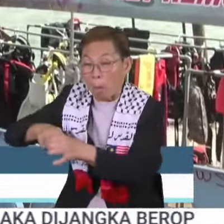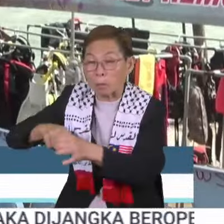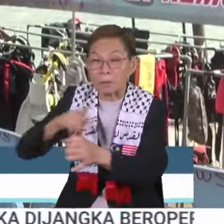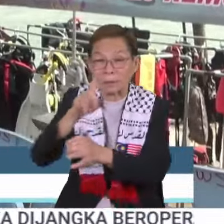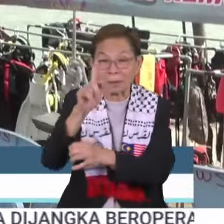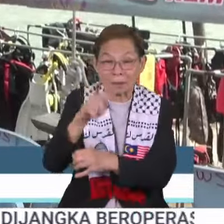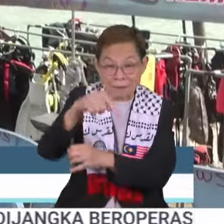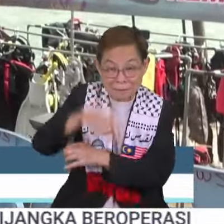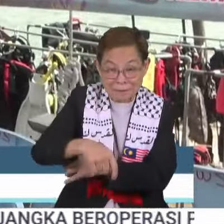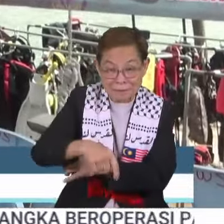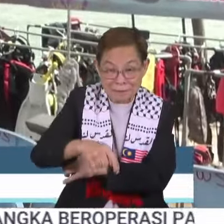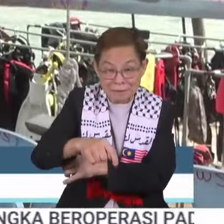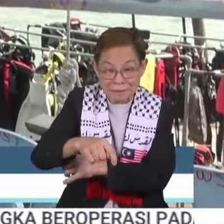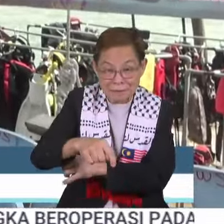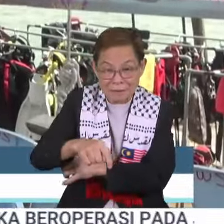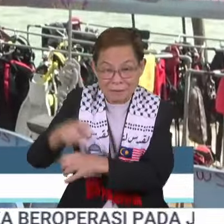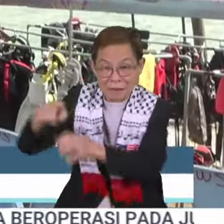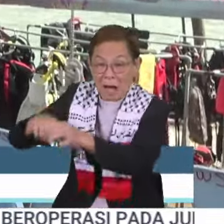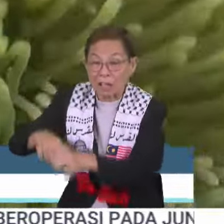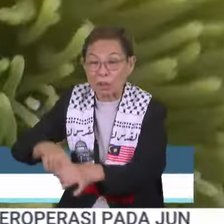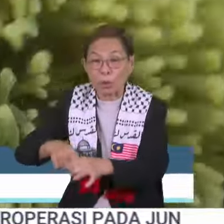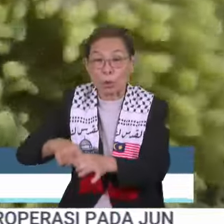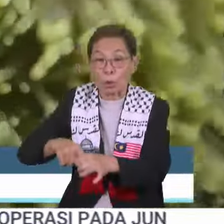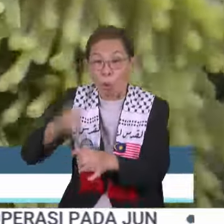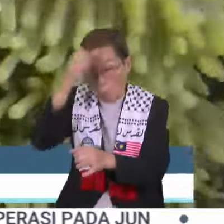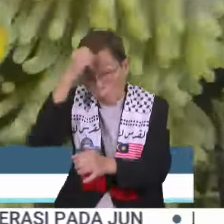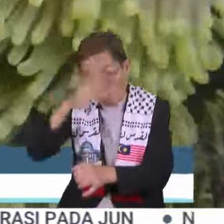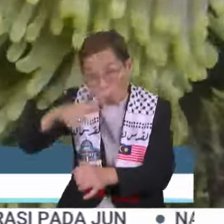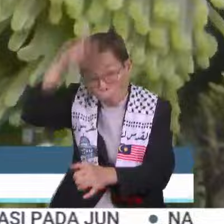ni adalah wheel shark. Jadi